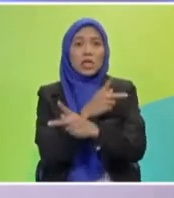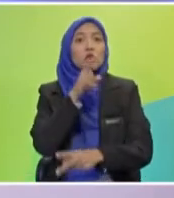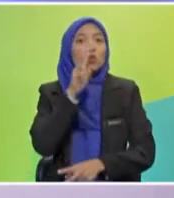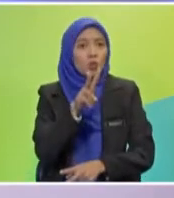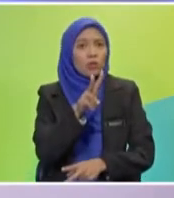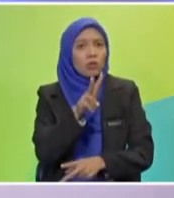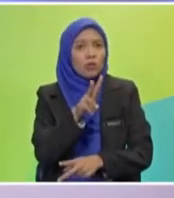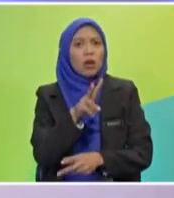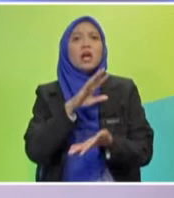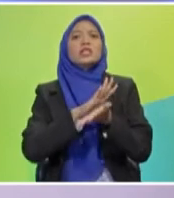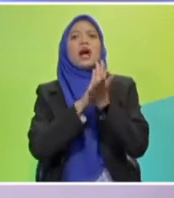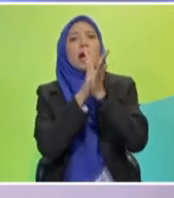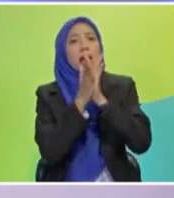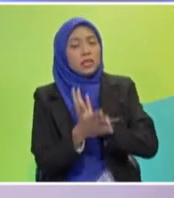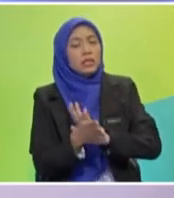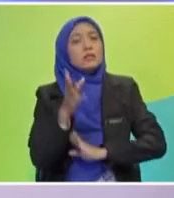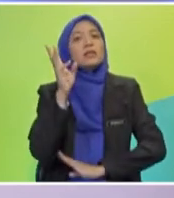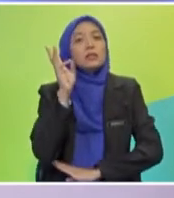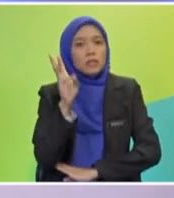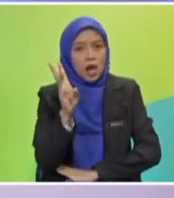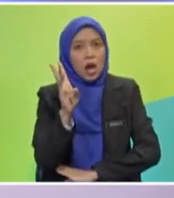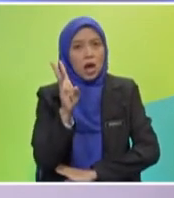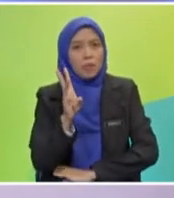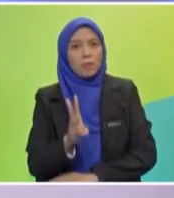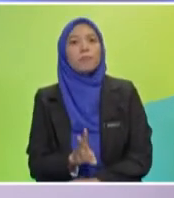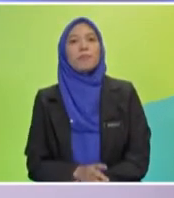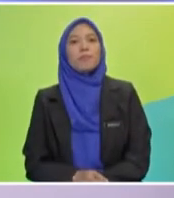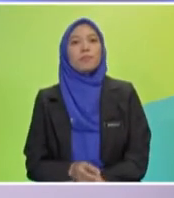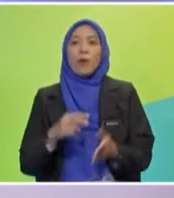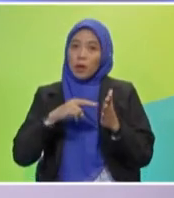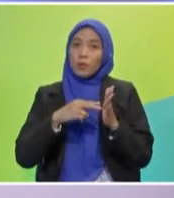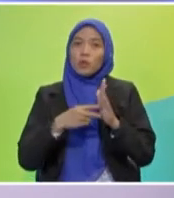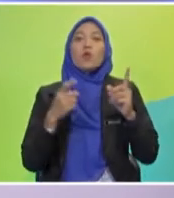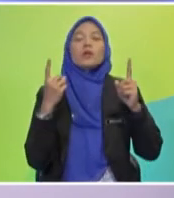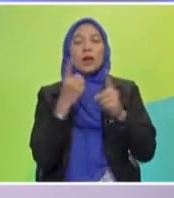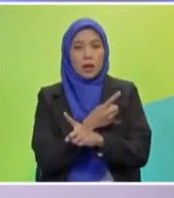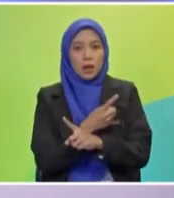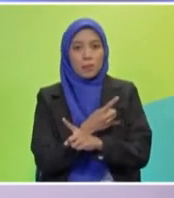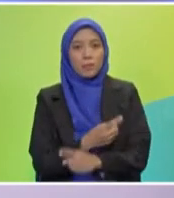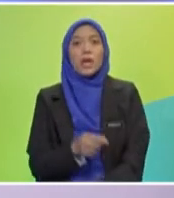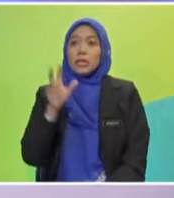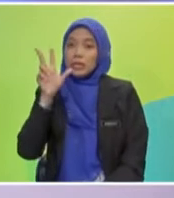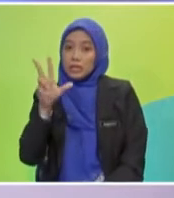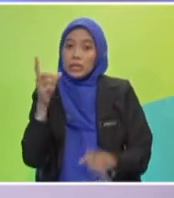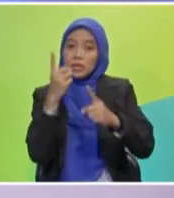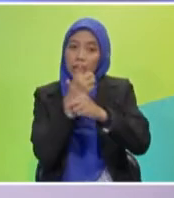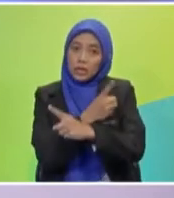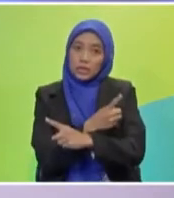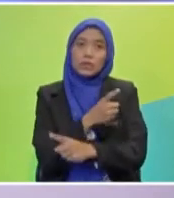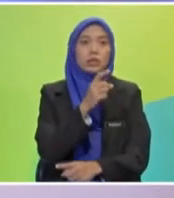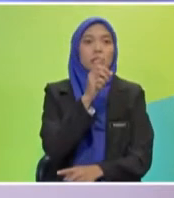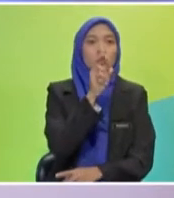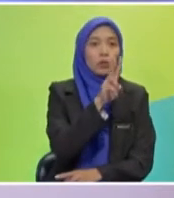menjadi enam. Itu yang dimaksudkan ya, dengan darab dari tiga kali dua jadi